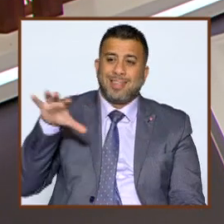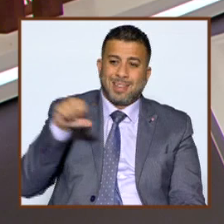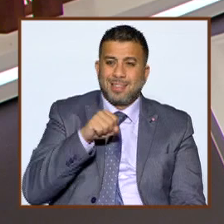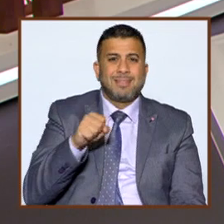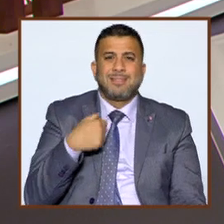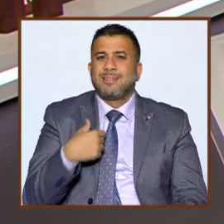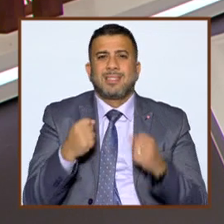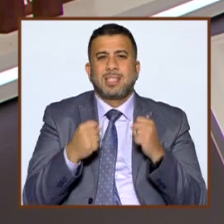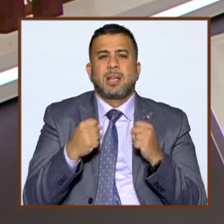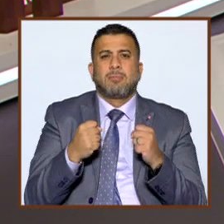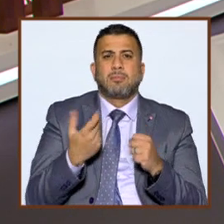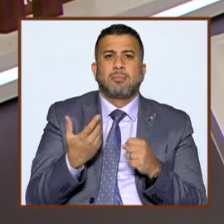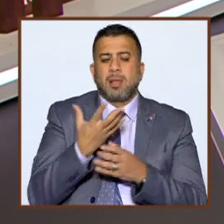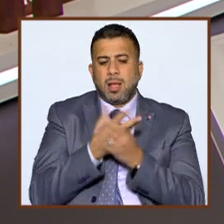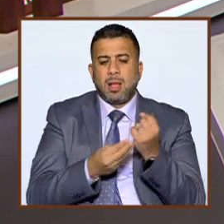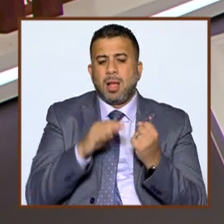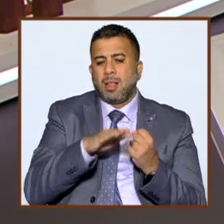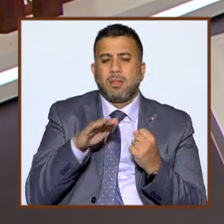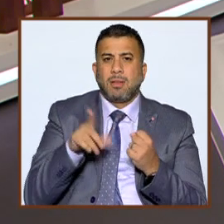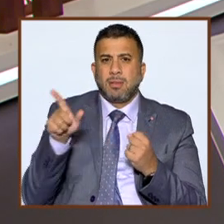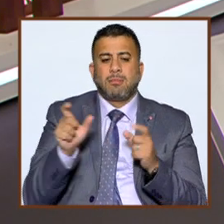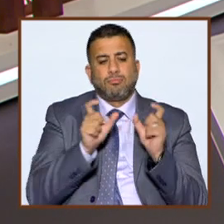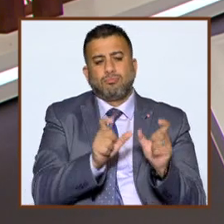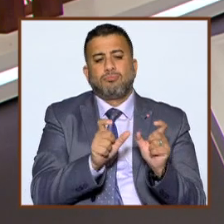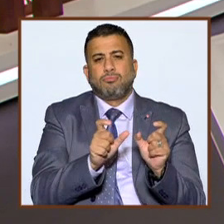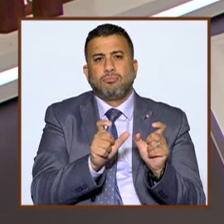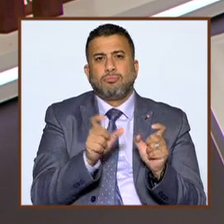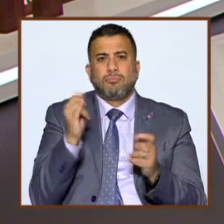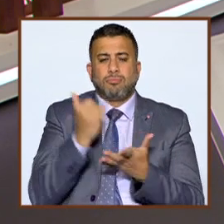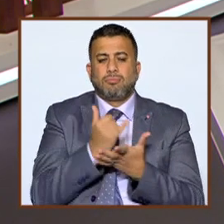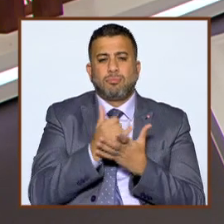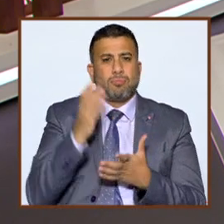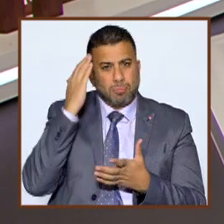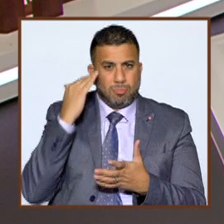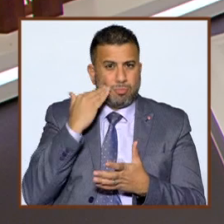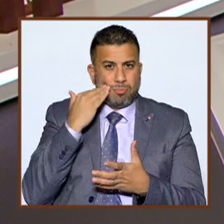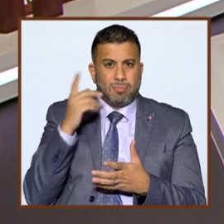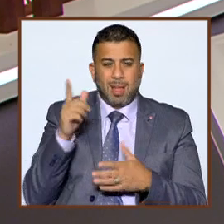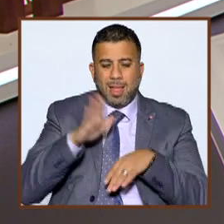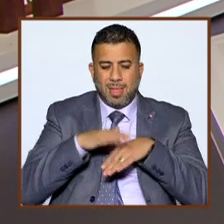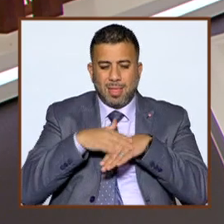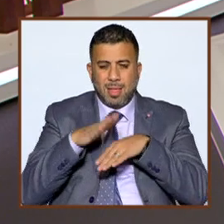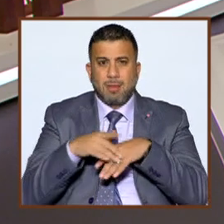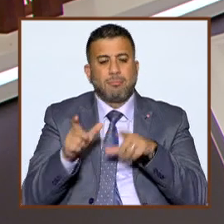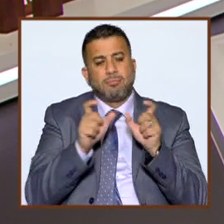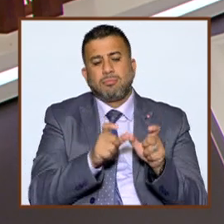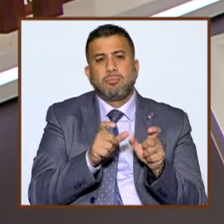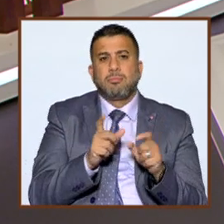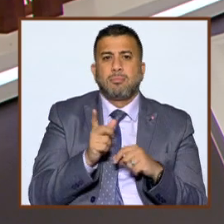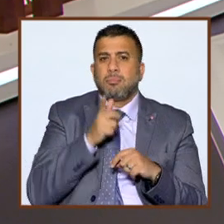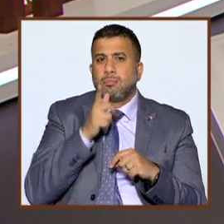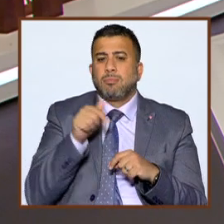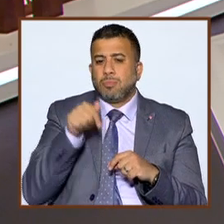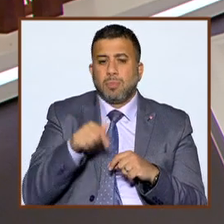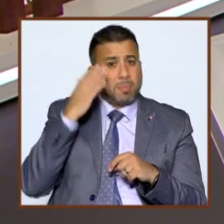معايا لكوني عندي طفل وكانت هي يعني قائمة فيه، فالحين هي مش